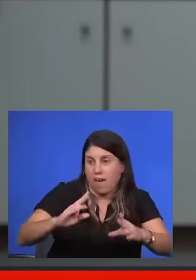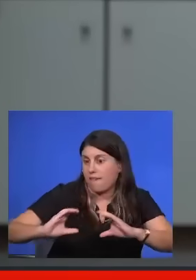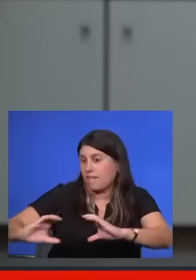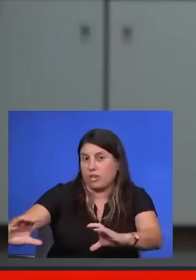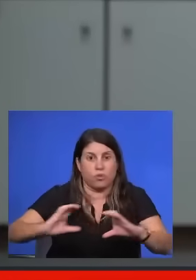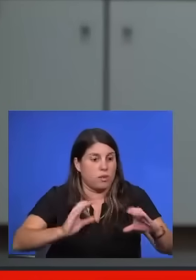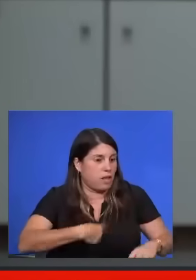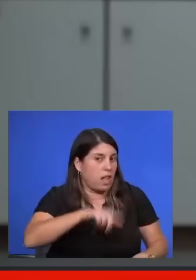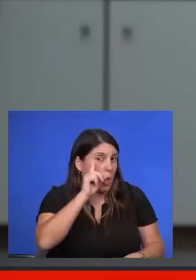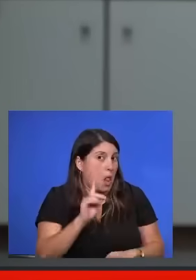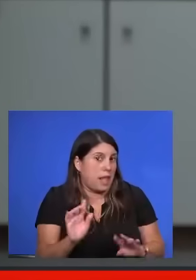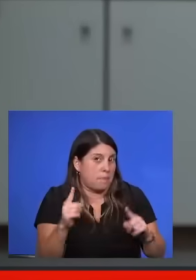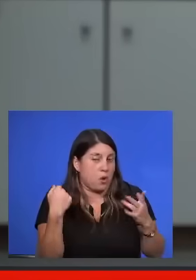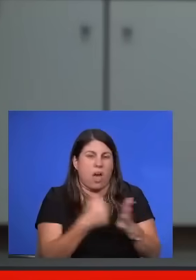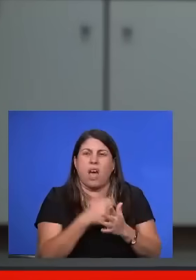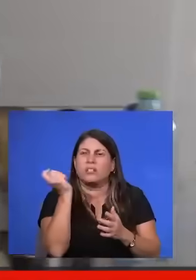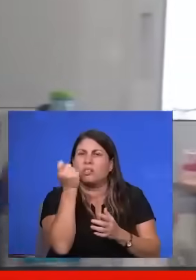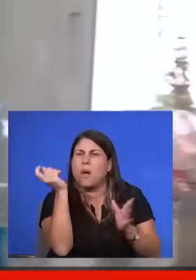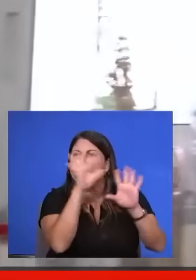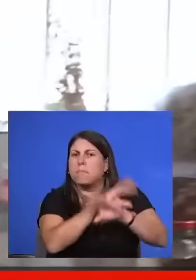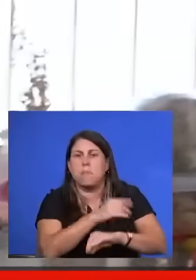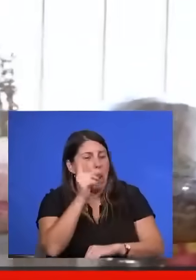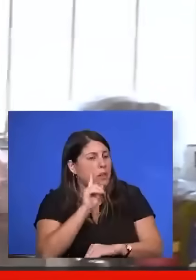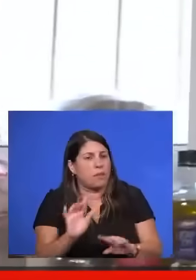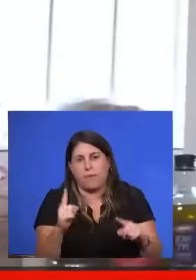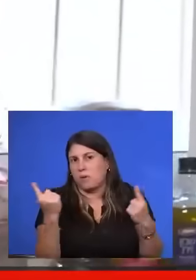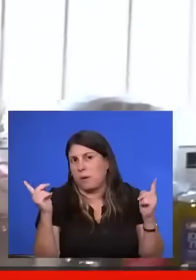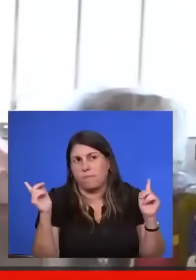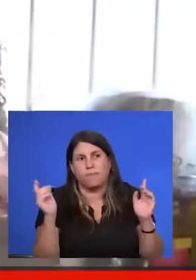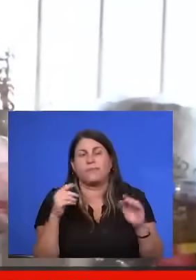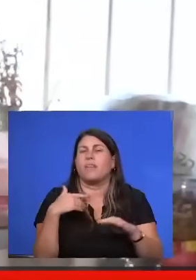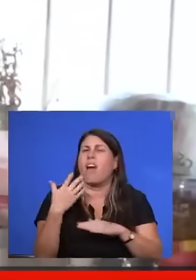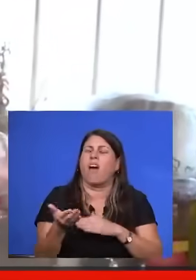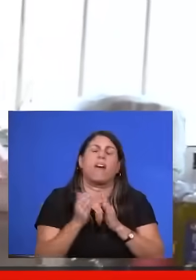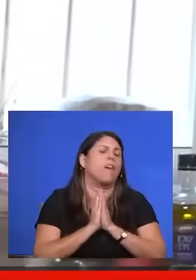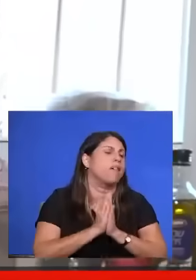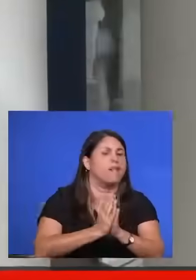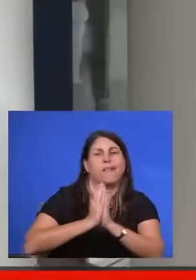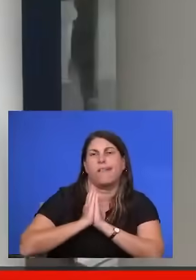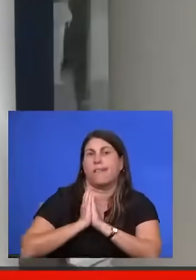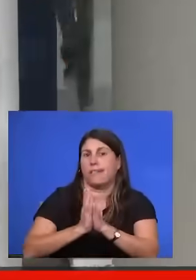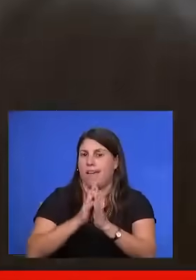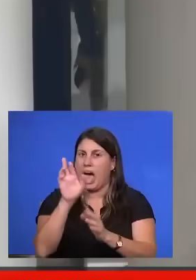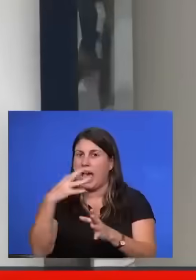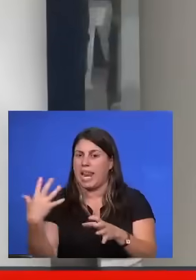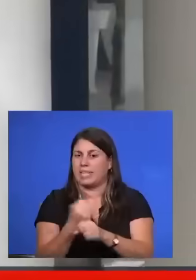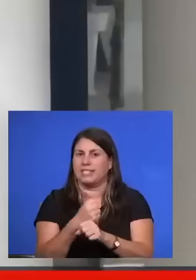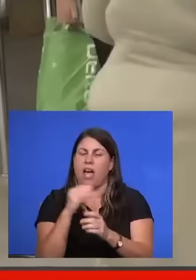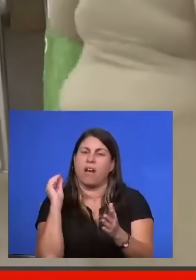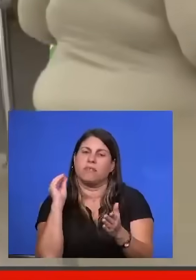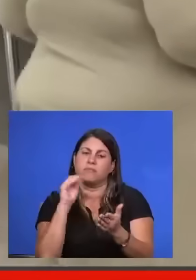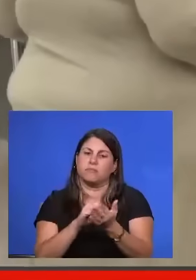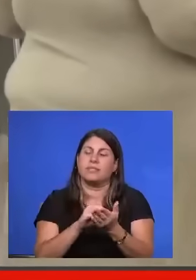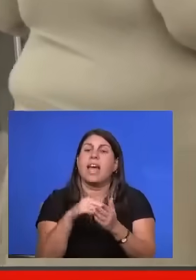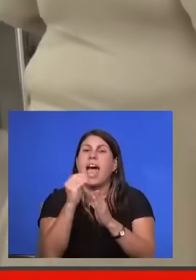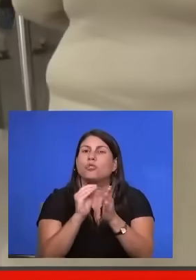עד מוצאי שבת לא ידענו שום דבר מה קורה. אחרי תחנונים הצליחה רחל להיכנס לרשימת המפונים למלון מהעיר, אבל